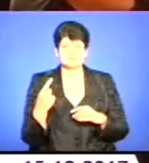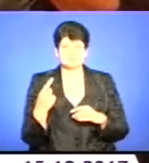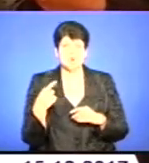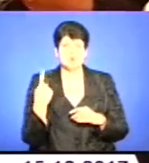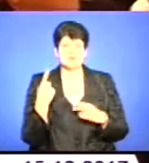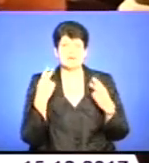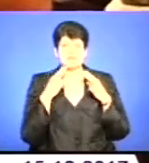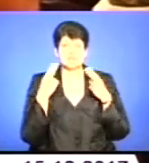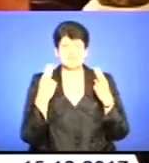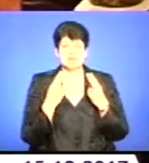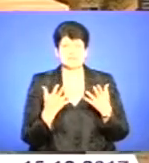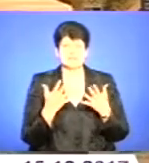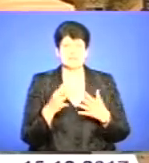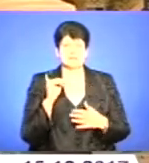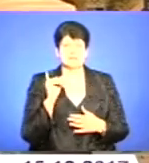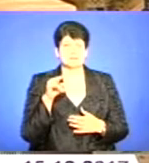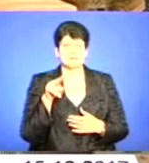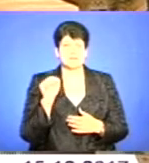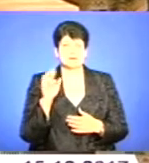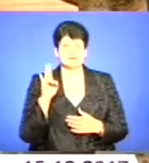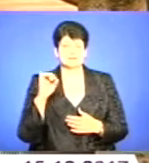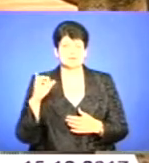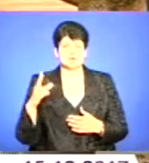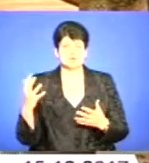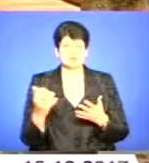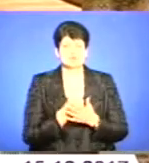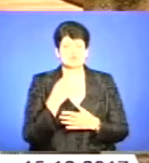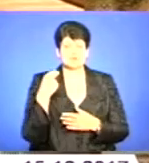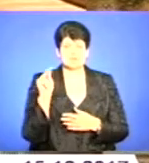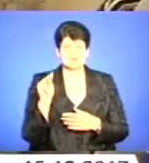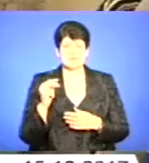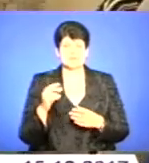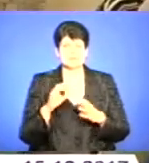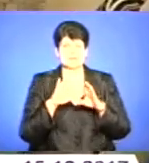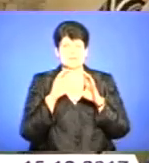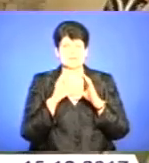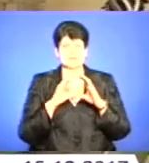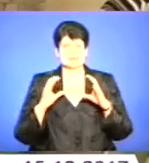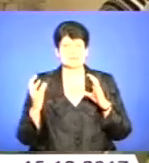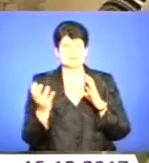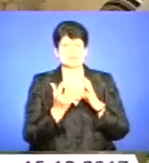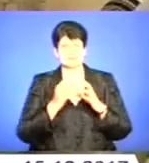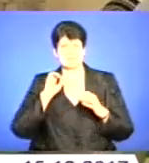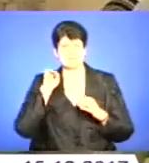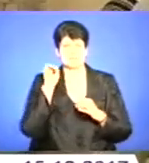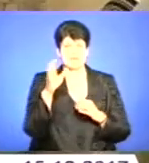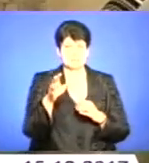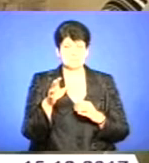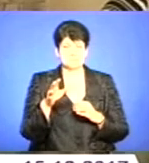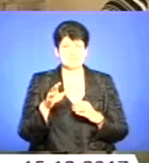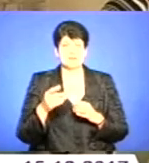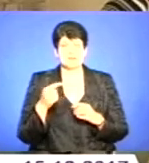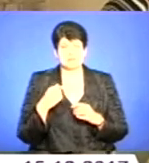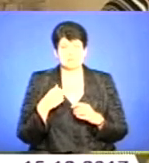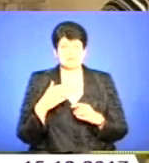обласна федерація визнала Івана Панасюка, який зумів здобути чемпіонство з метання диску. Рік прийшов досить вдало. Я відібрався на